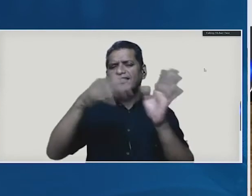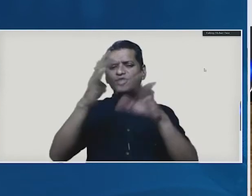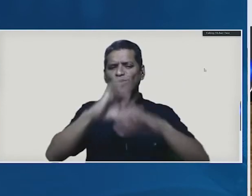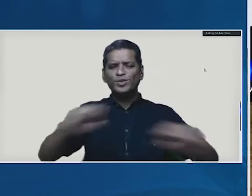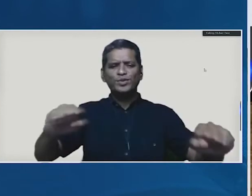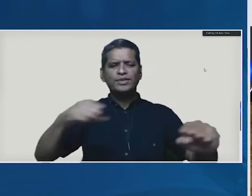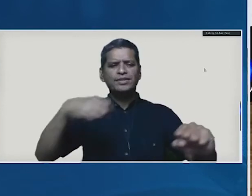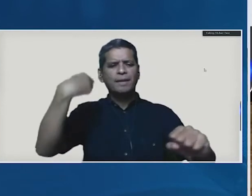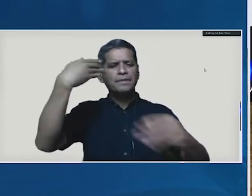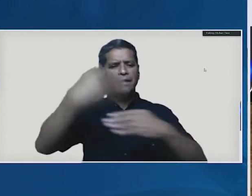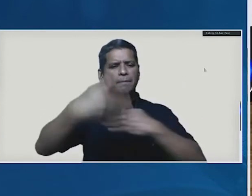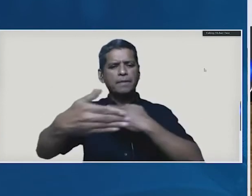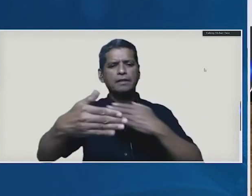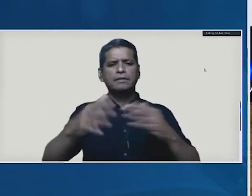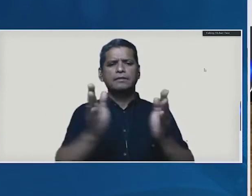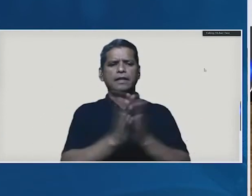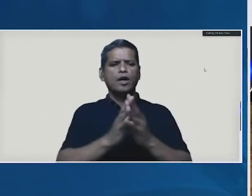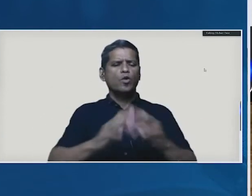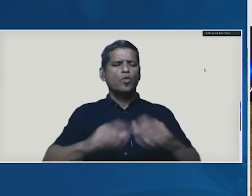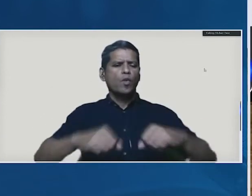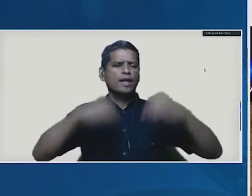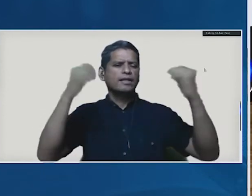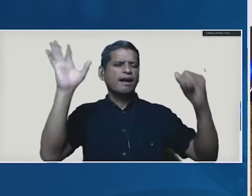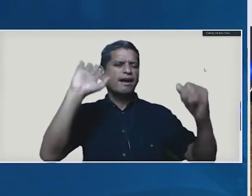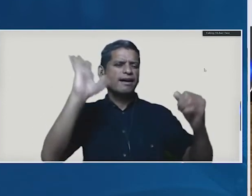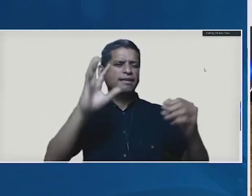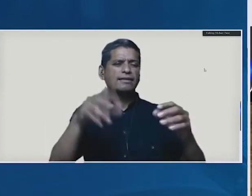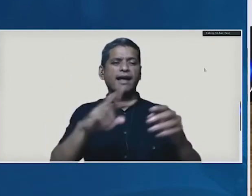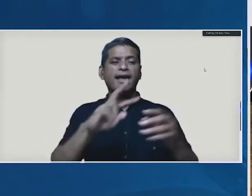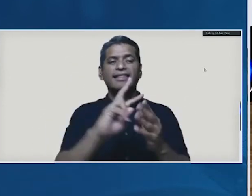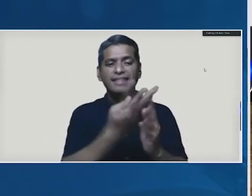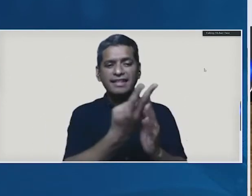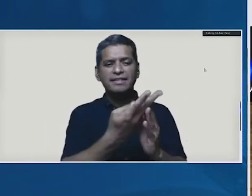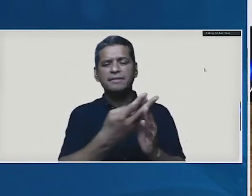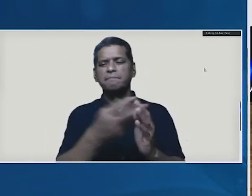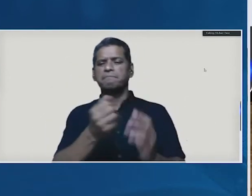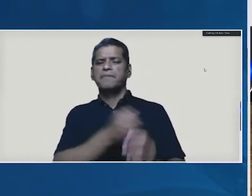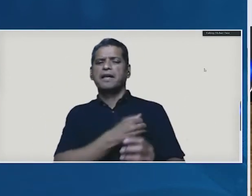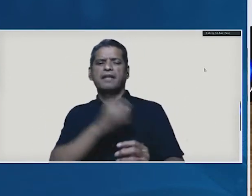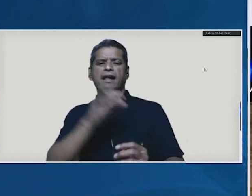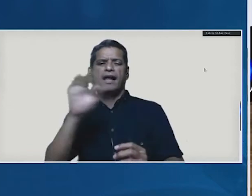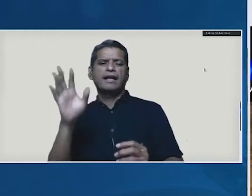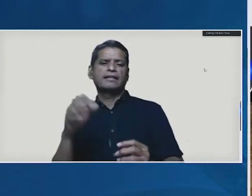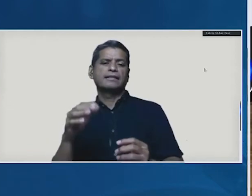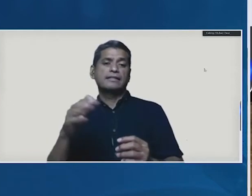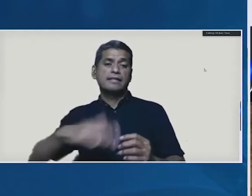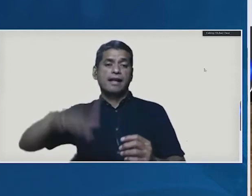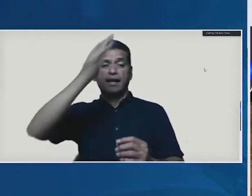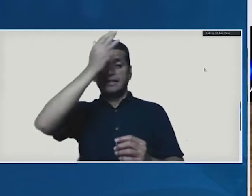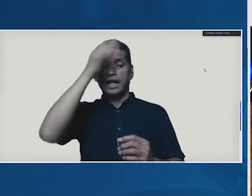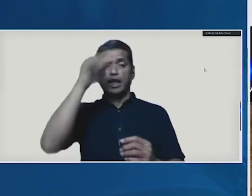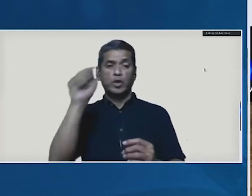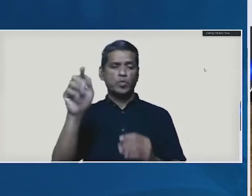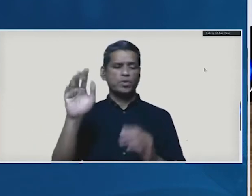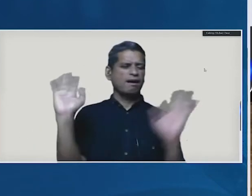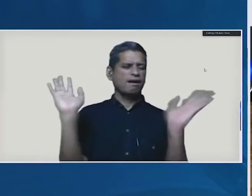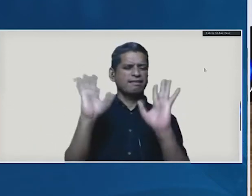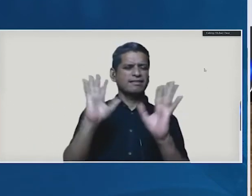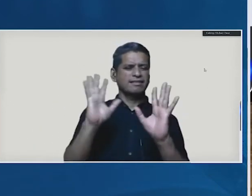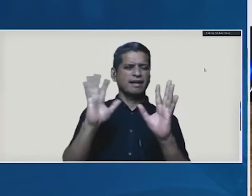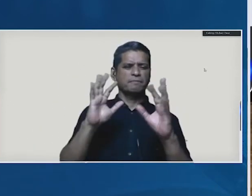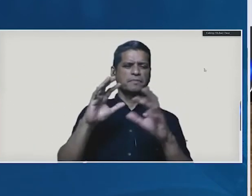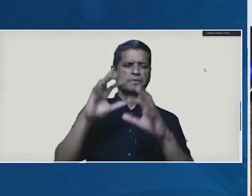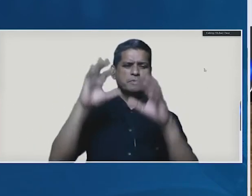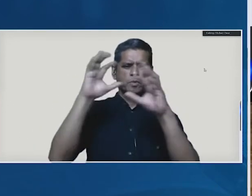beralih lagi kepadaku bangsa lain akan ada satu kerajaan saudara yang tidak akan berakhir itulah kerajaan